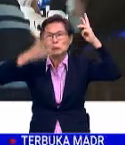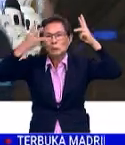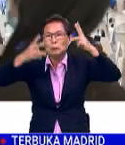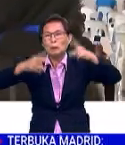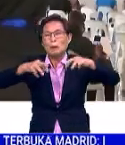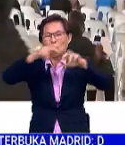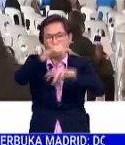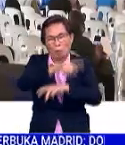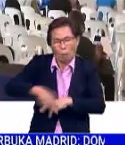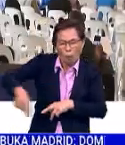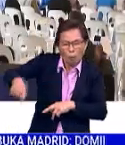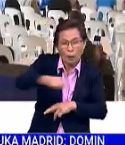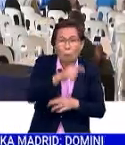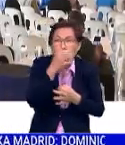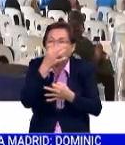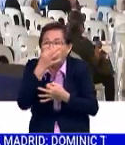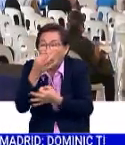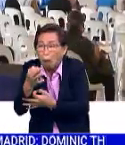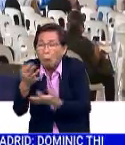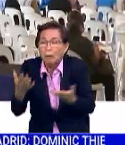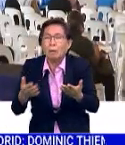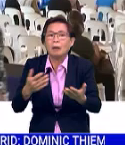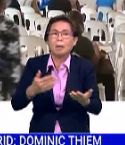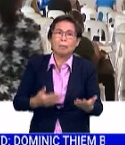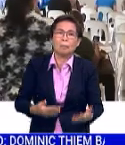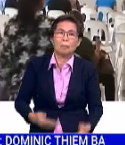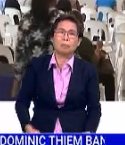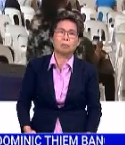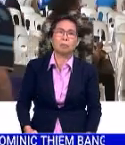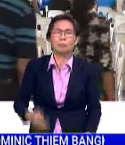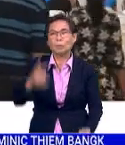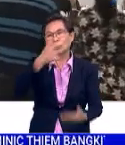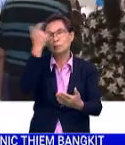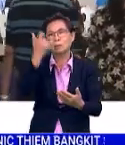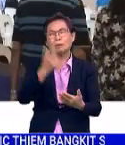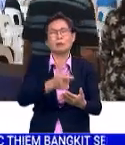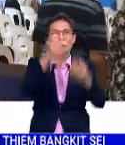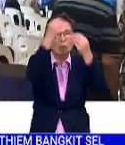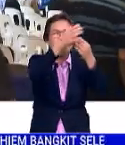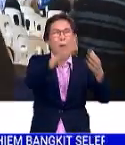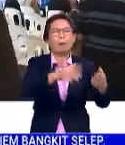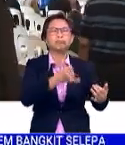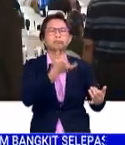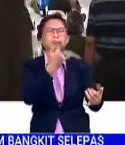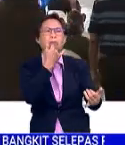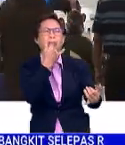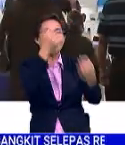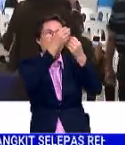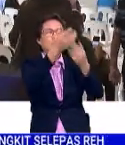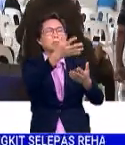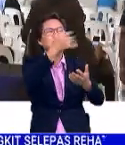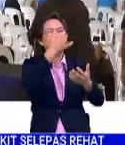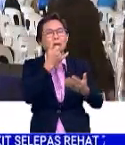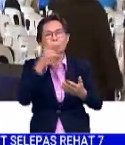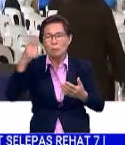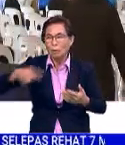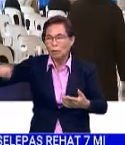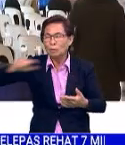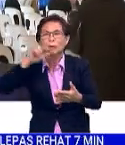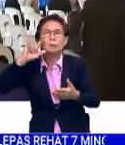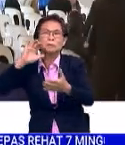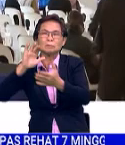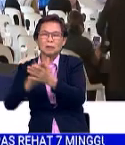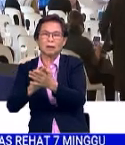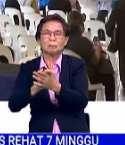rakyat kita sendiri, yang mana mungkin mereka berdasarkan pada maklumat yang tidak betul, tidak sahih itu, mungkin mereka tidak ada keyakinan